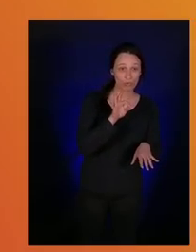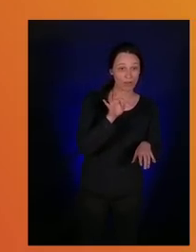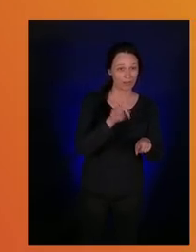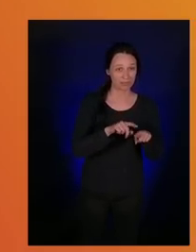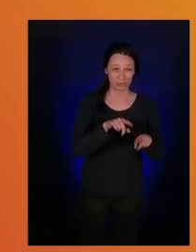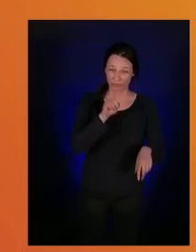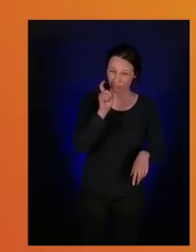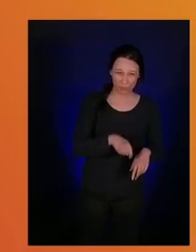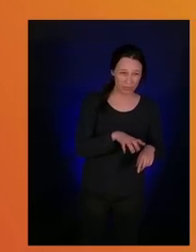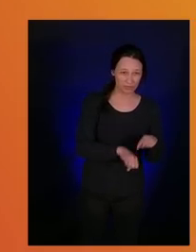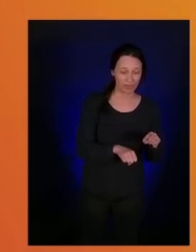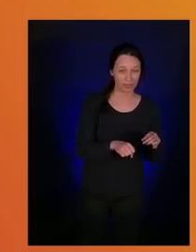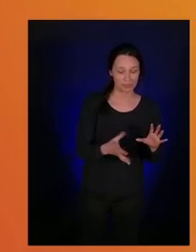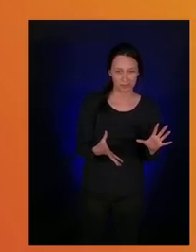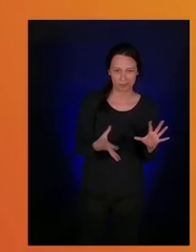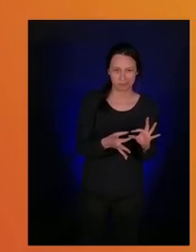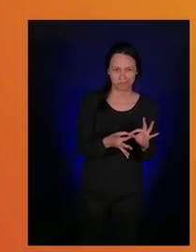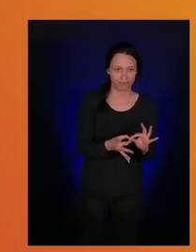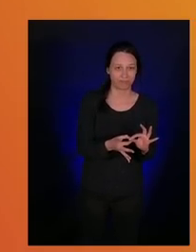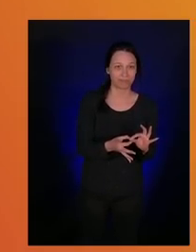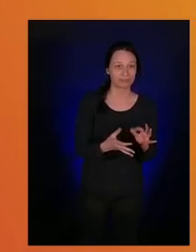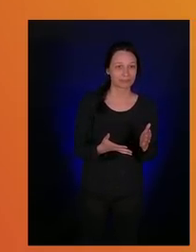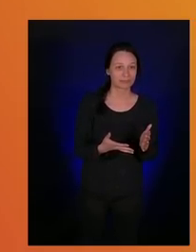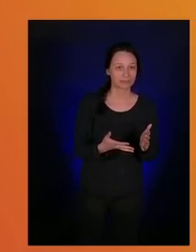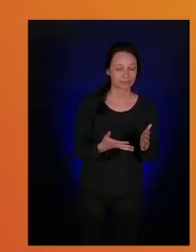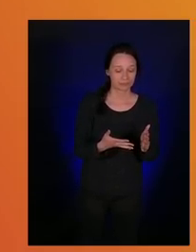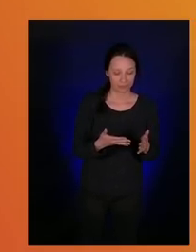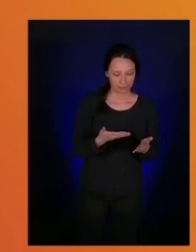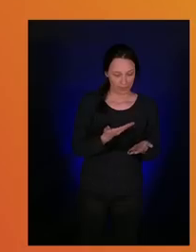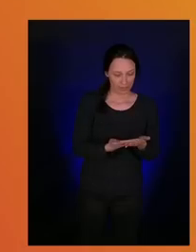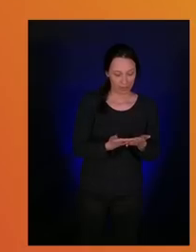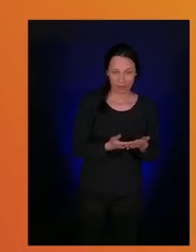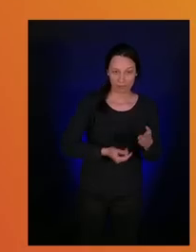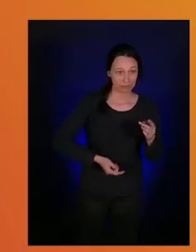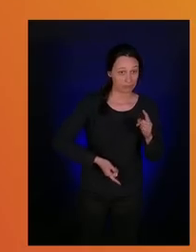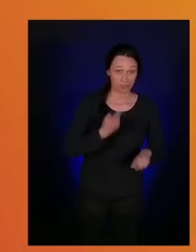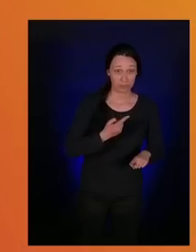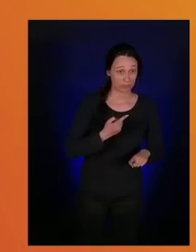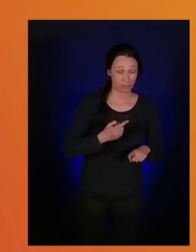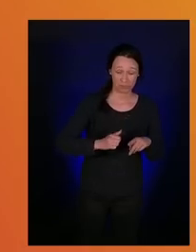indissociables. Ils doivent être essentiels pour toute direction syndicale.